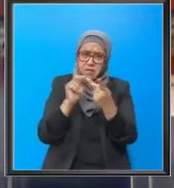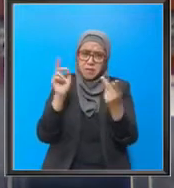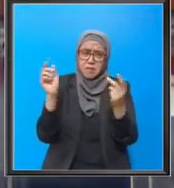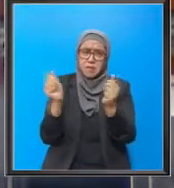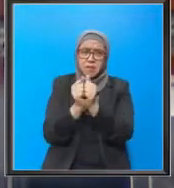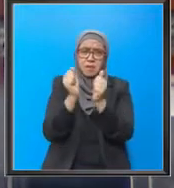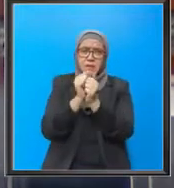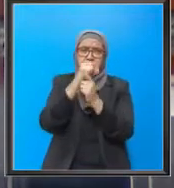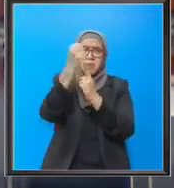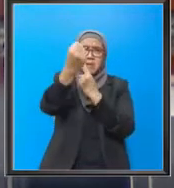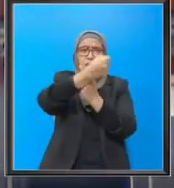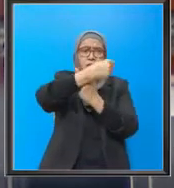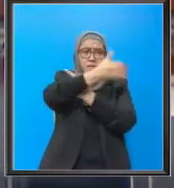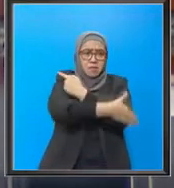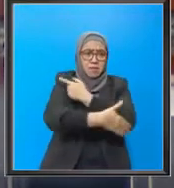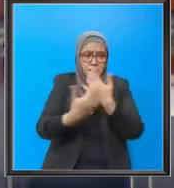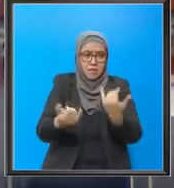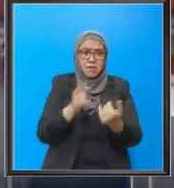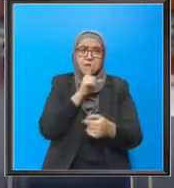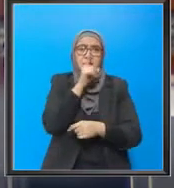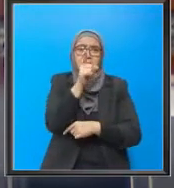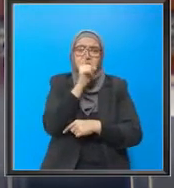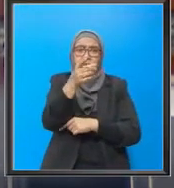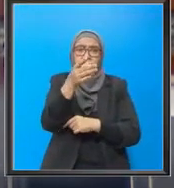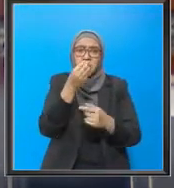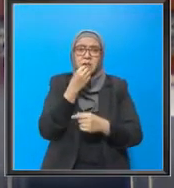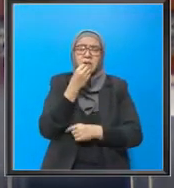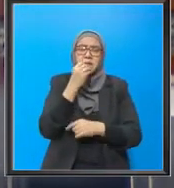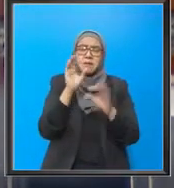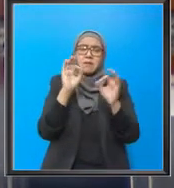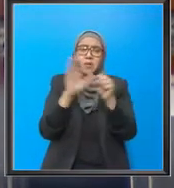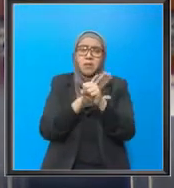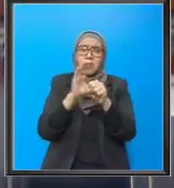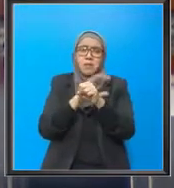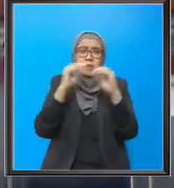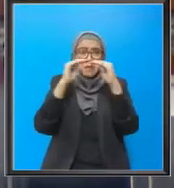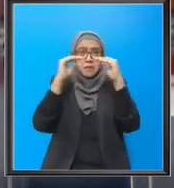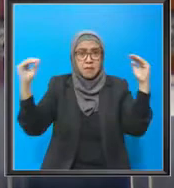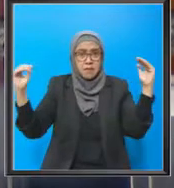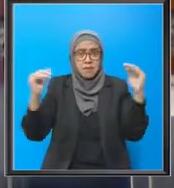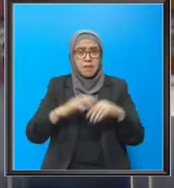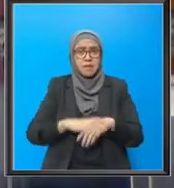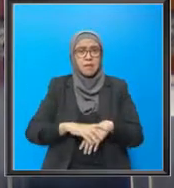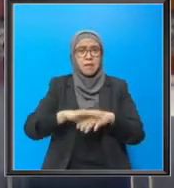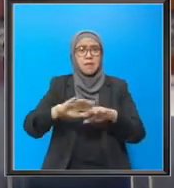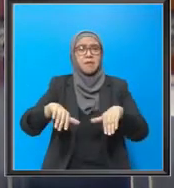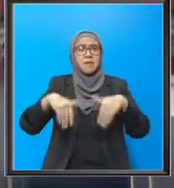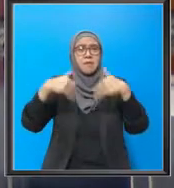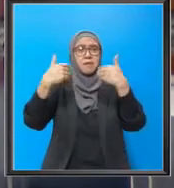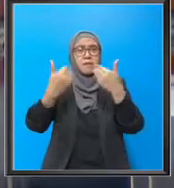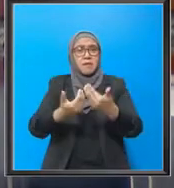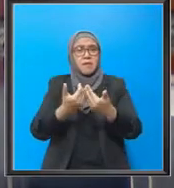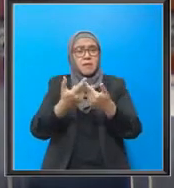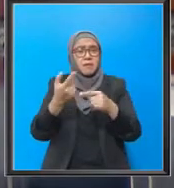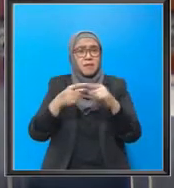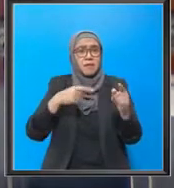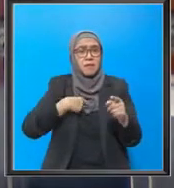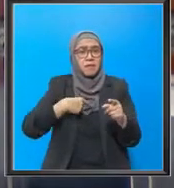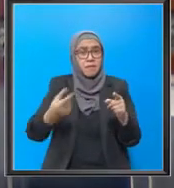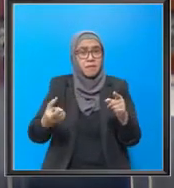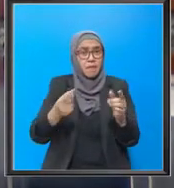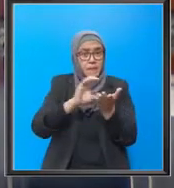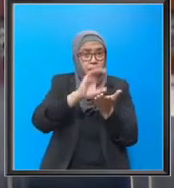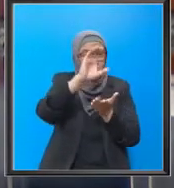sekali tim makanan berada dalam keadaan stabil Sejauh manakah pengurangan peruntukan ini boleh memberi kesan kepada